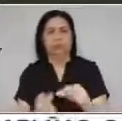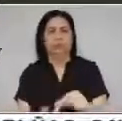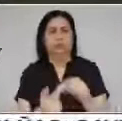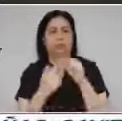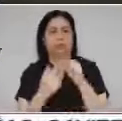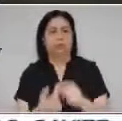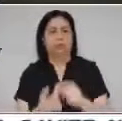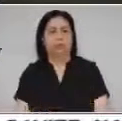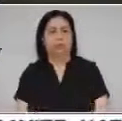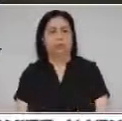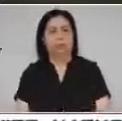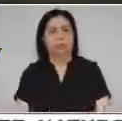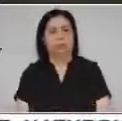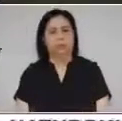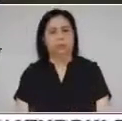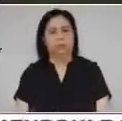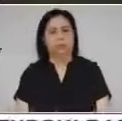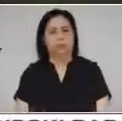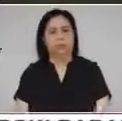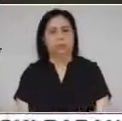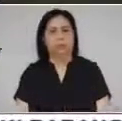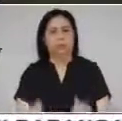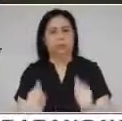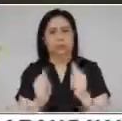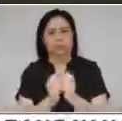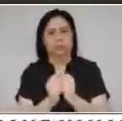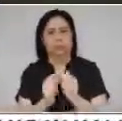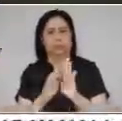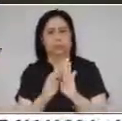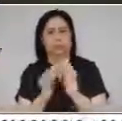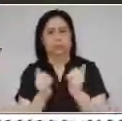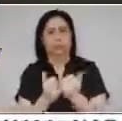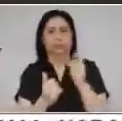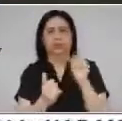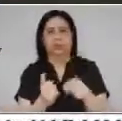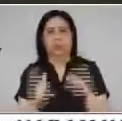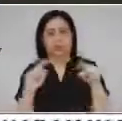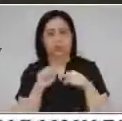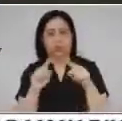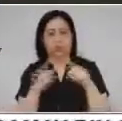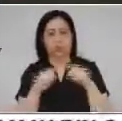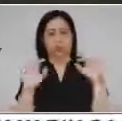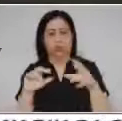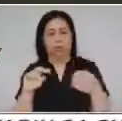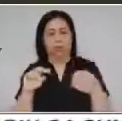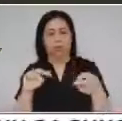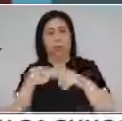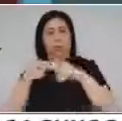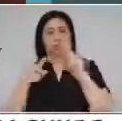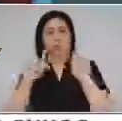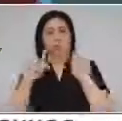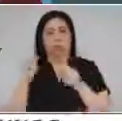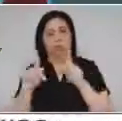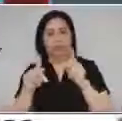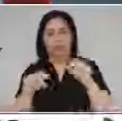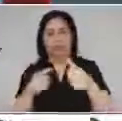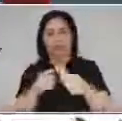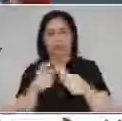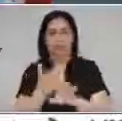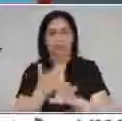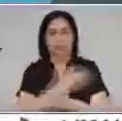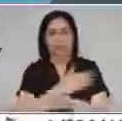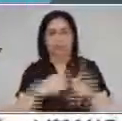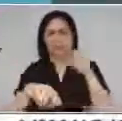na nagpaalam yan. At sabi ko nga, meron tayong mga tauhan dyan sa lalo na yung barangay.